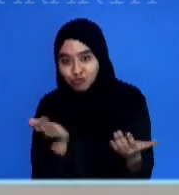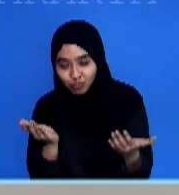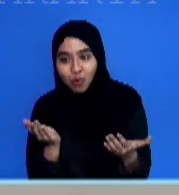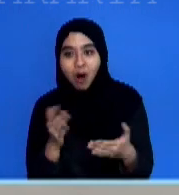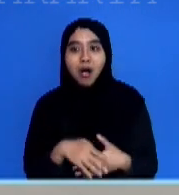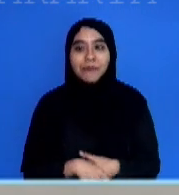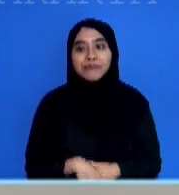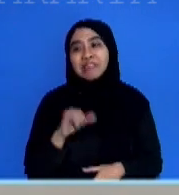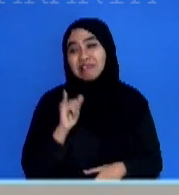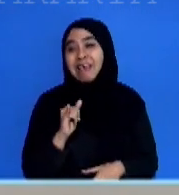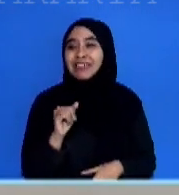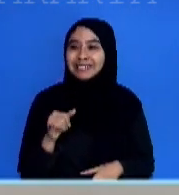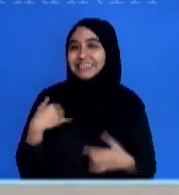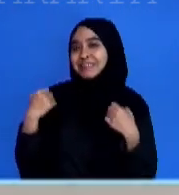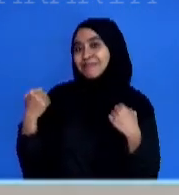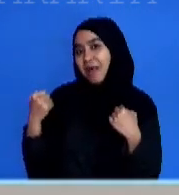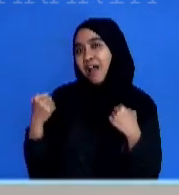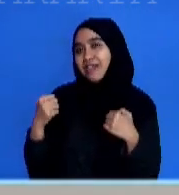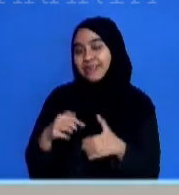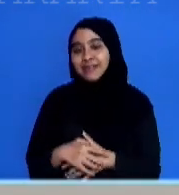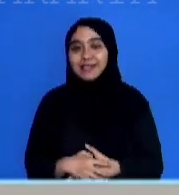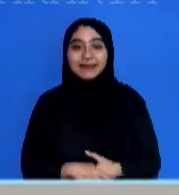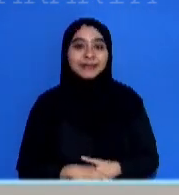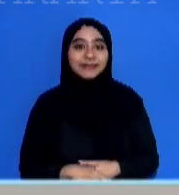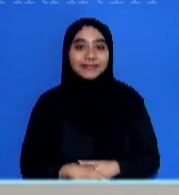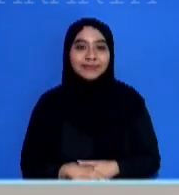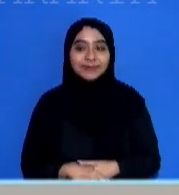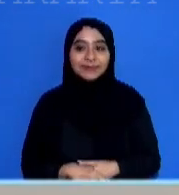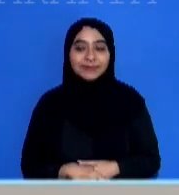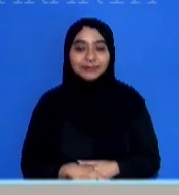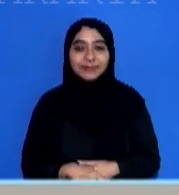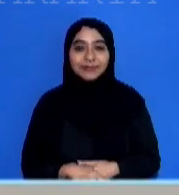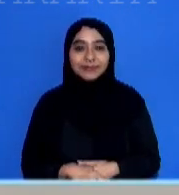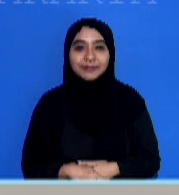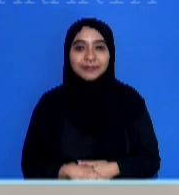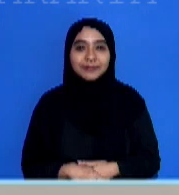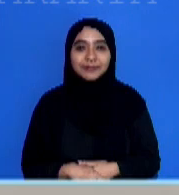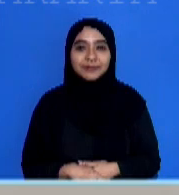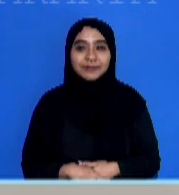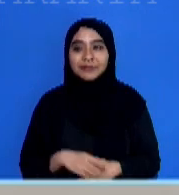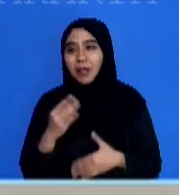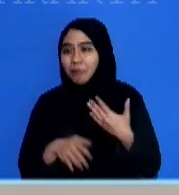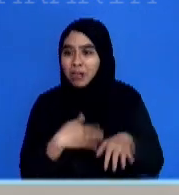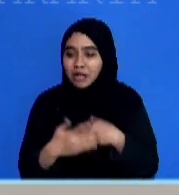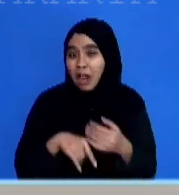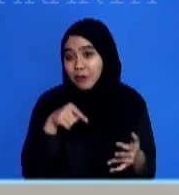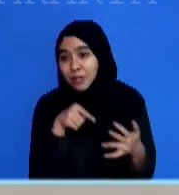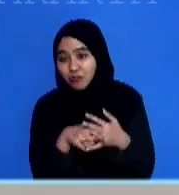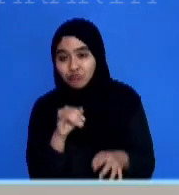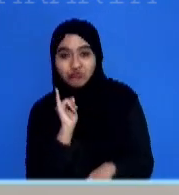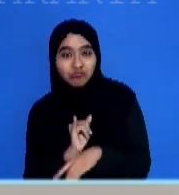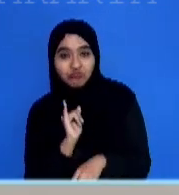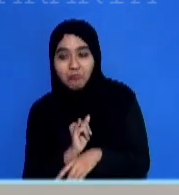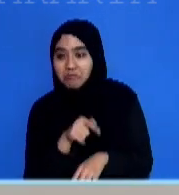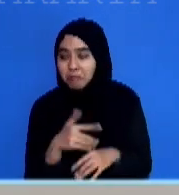ya semangat. Oke, harapan ke depan Kak, pelaksanaan pemilu di Kota Jogja sendiri seperti